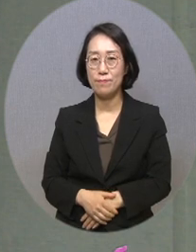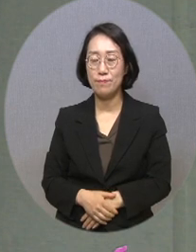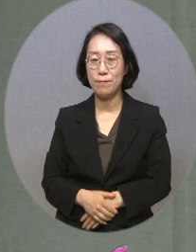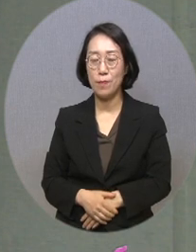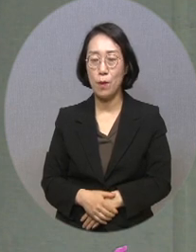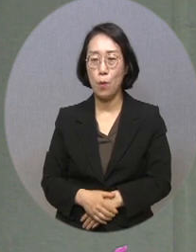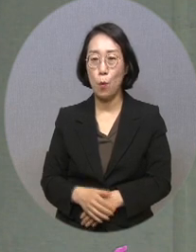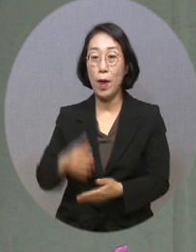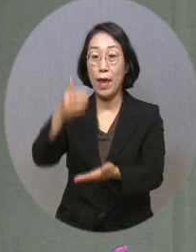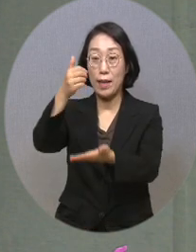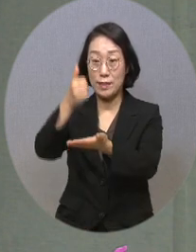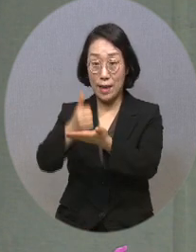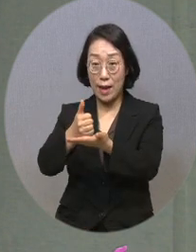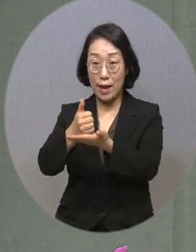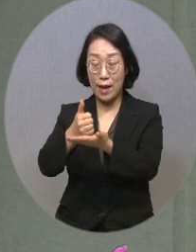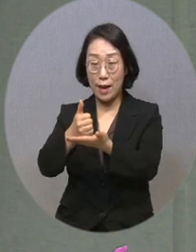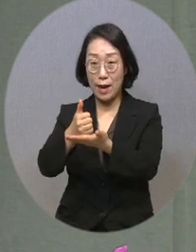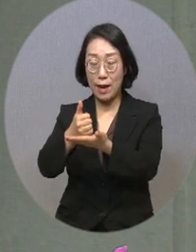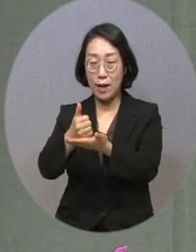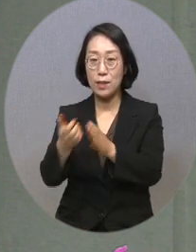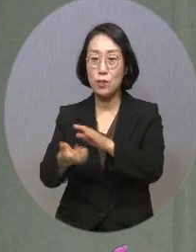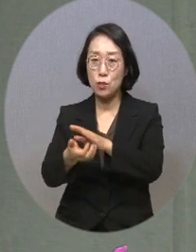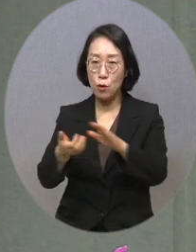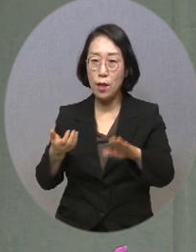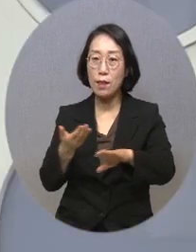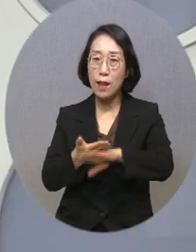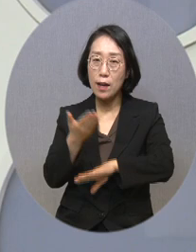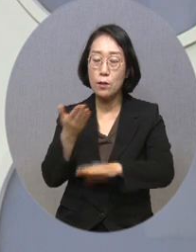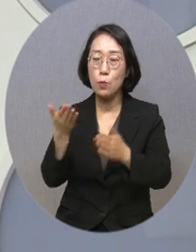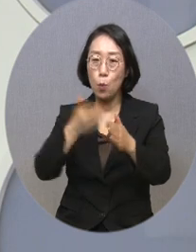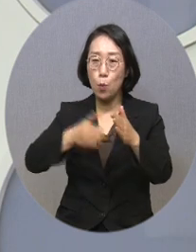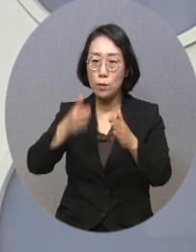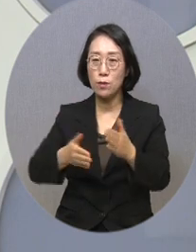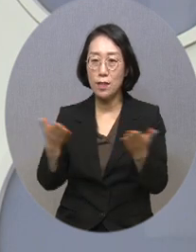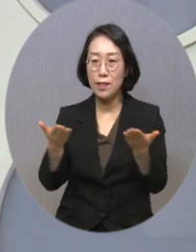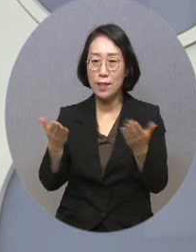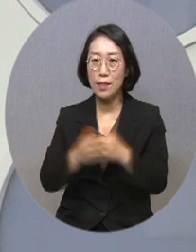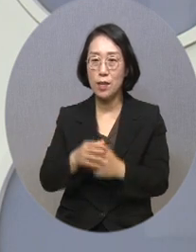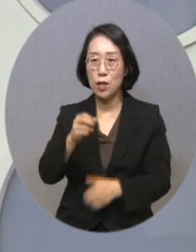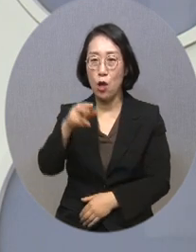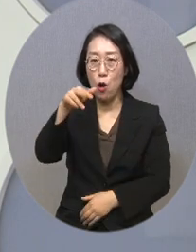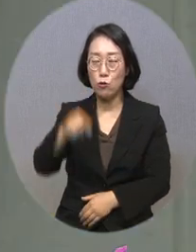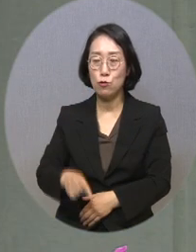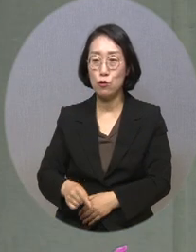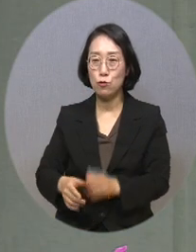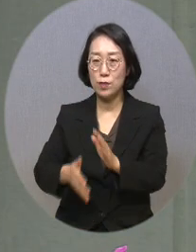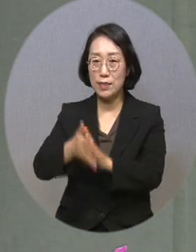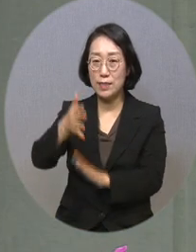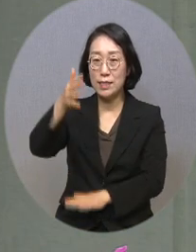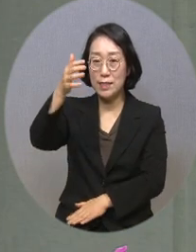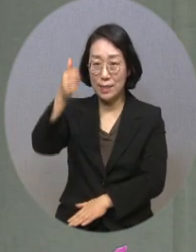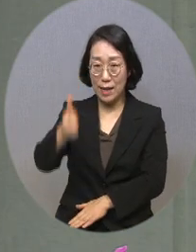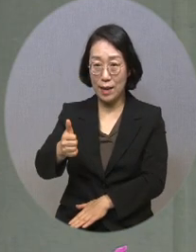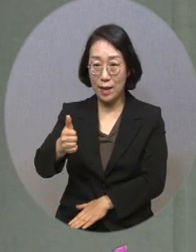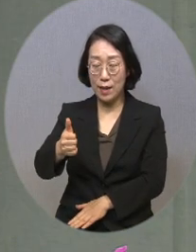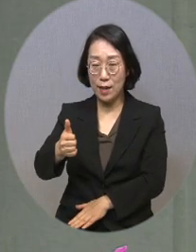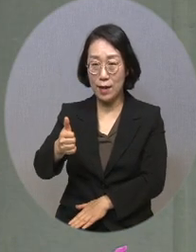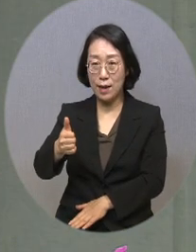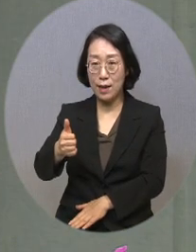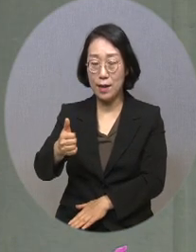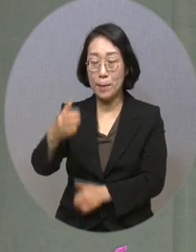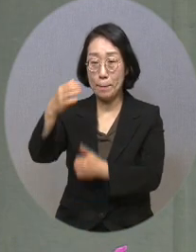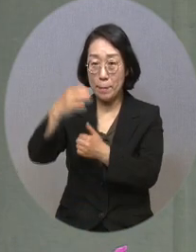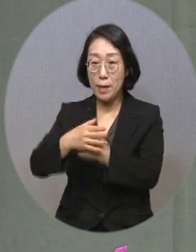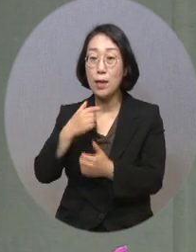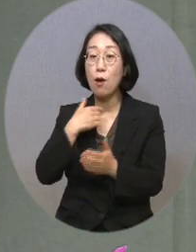회장이 되기 전에 또 다른 공직에 계셨어요. 네. 여주시장이라는. 네, 그렇습니다. 그 대단한